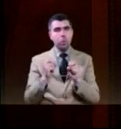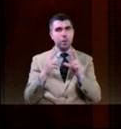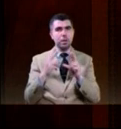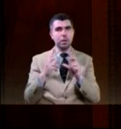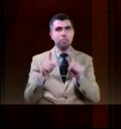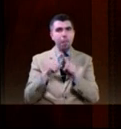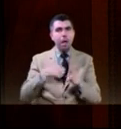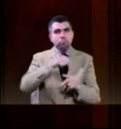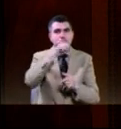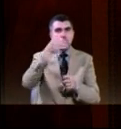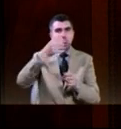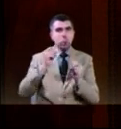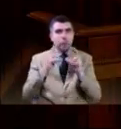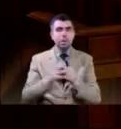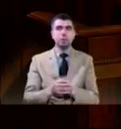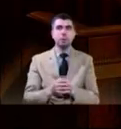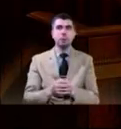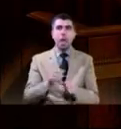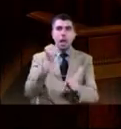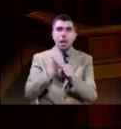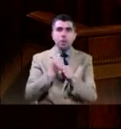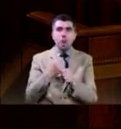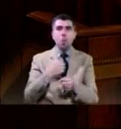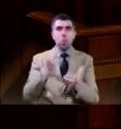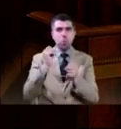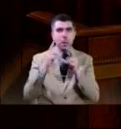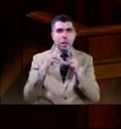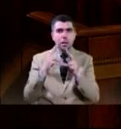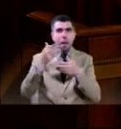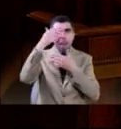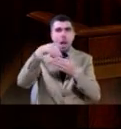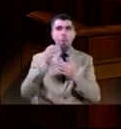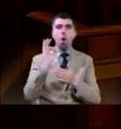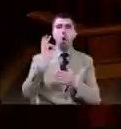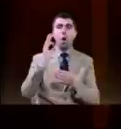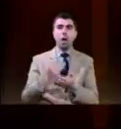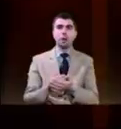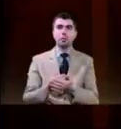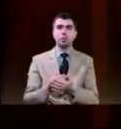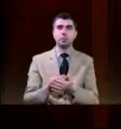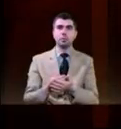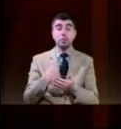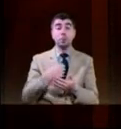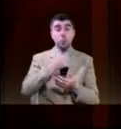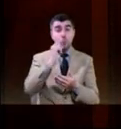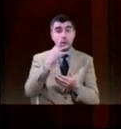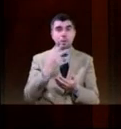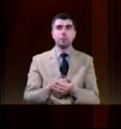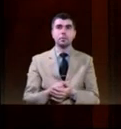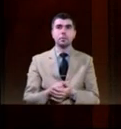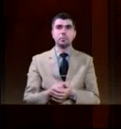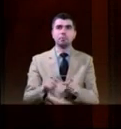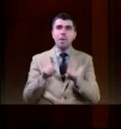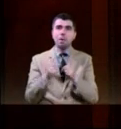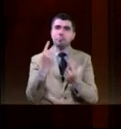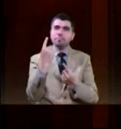كنتبناوهم وتنتبناو العمل اللي داروا وتنعتزوا به كمغاربة، هاد الشيء اللي رحنا في الحاجة ليه. أما